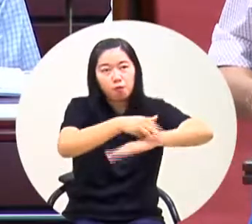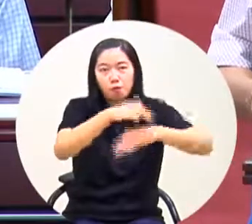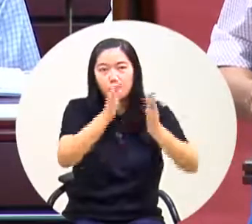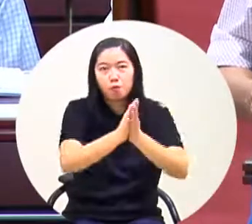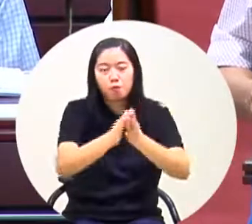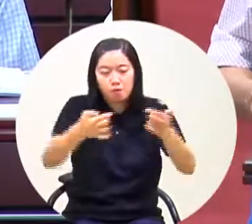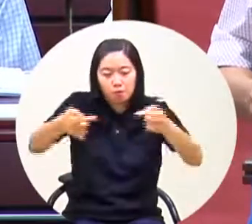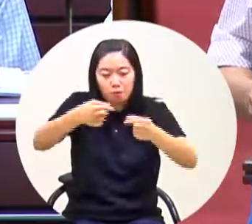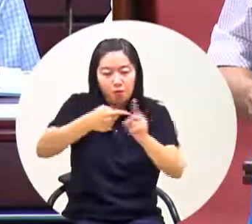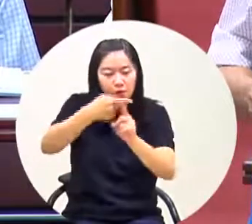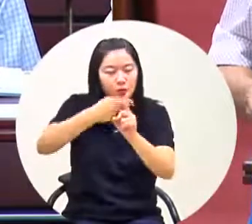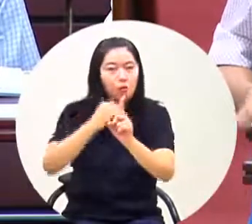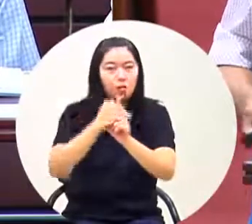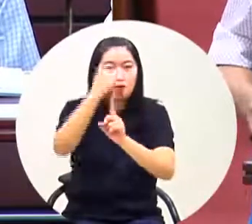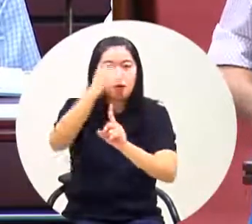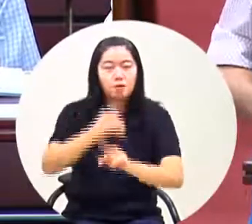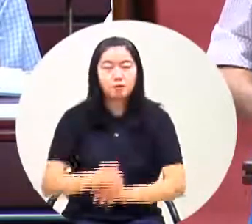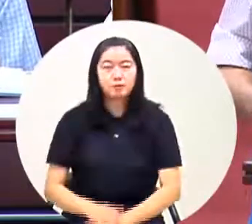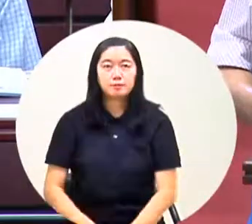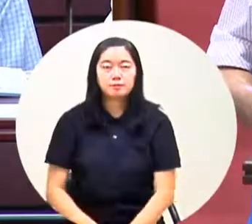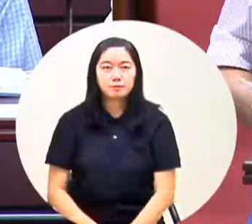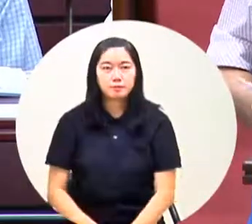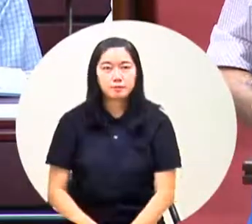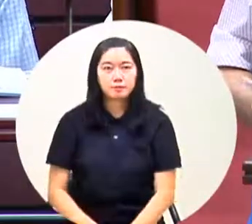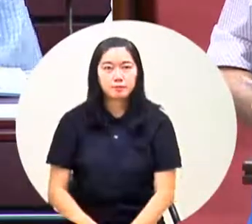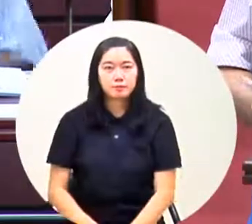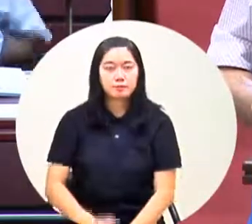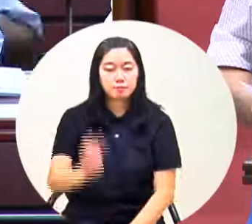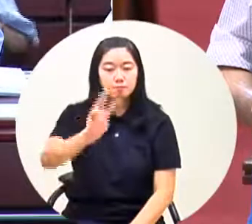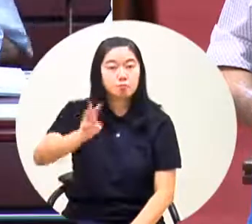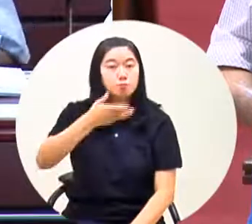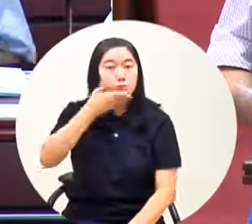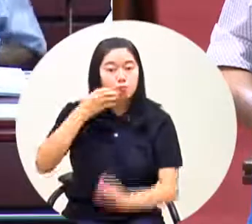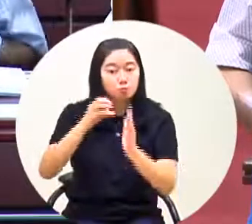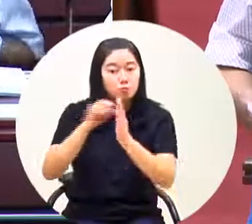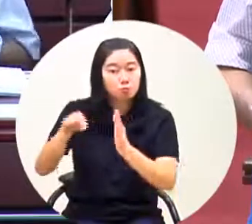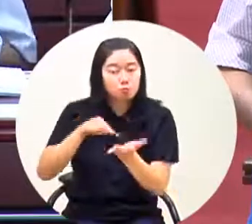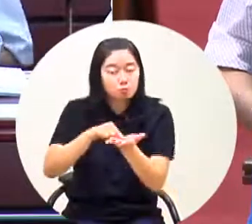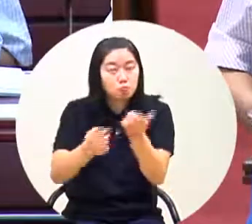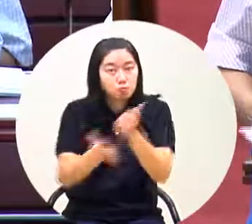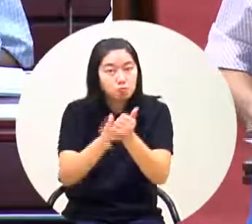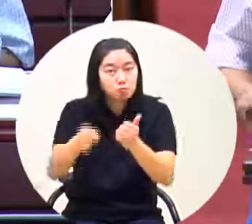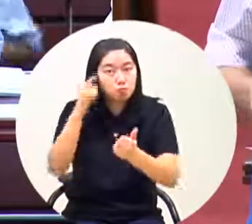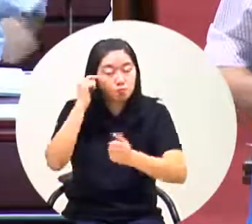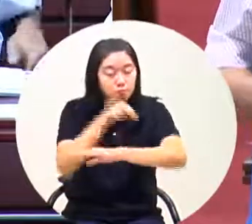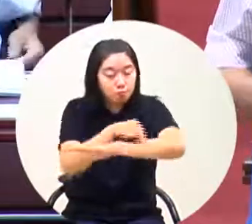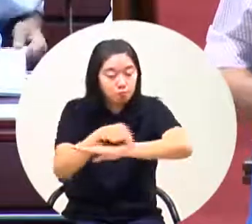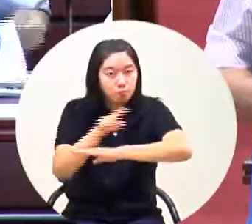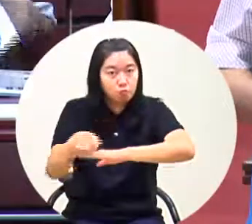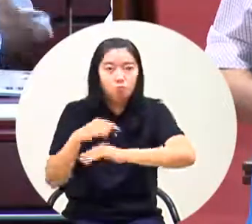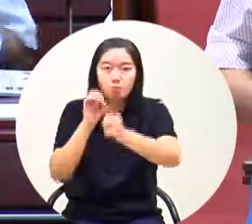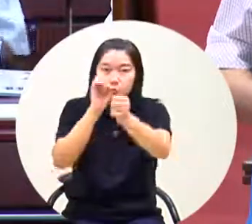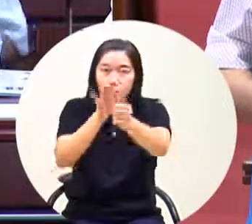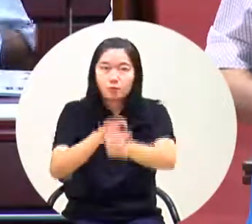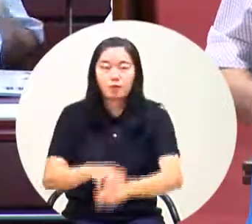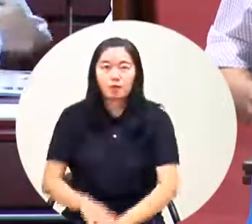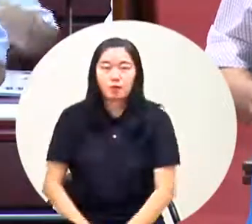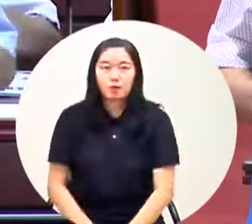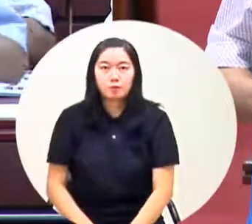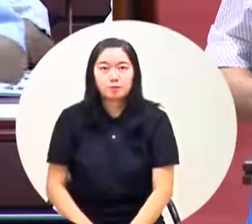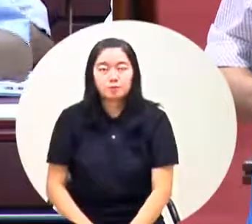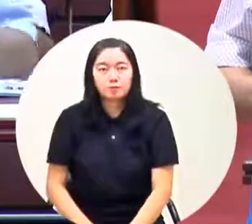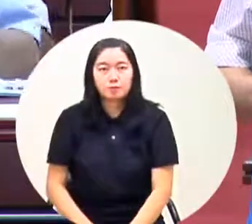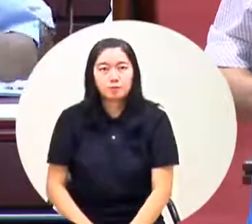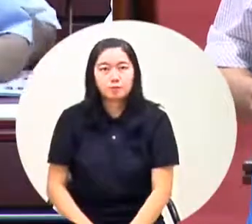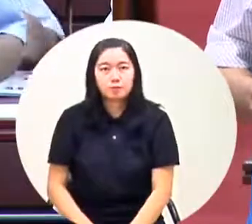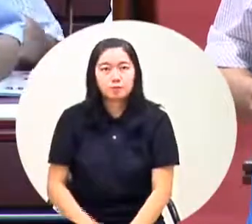个。即马目前，水利局已经争取到一个计划，吼、哦，甲环保署争取到一个计划，要